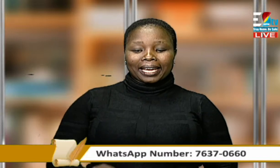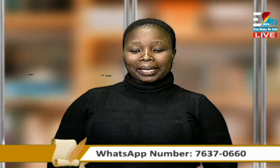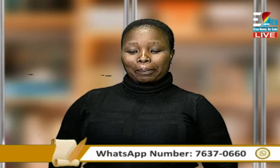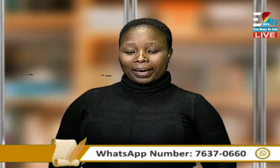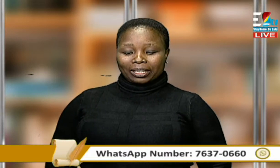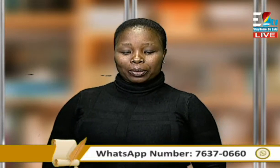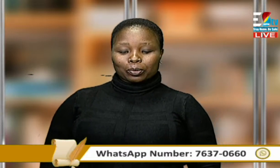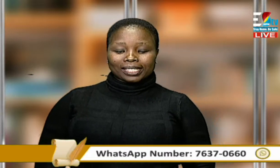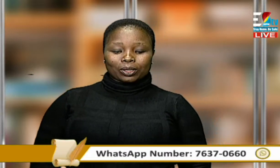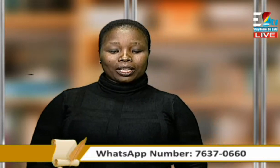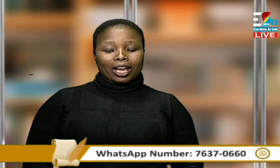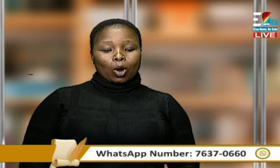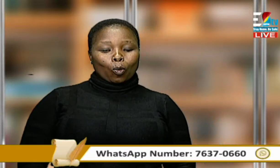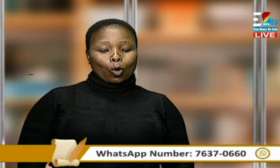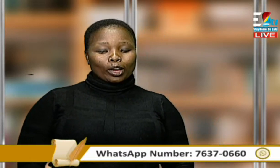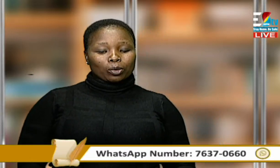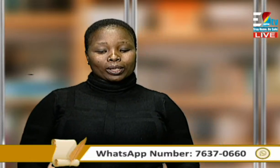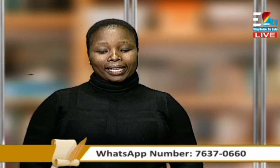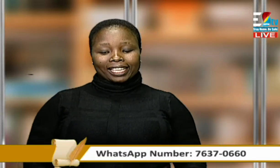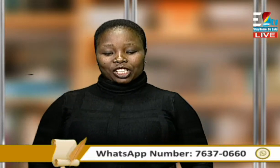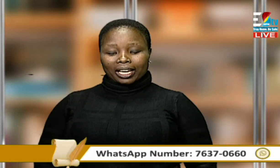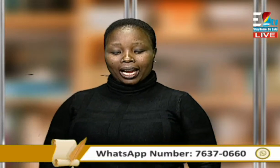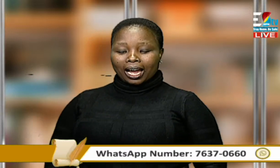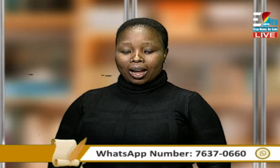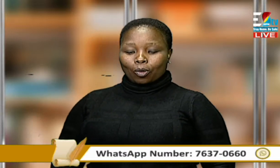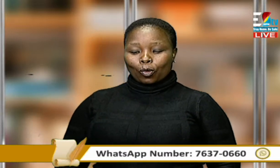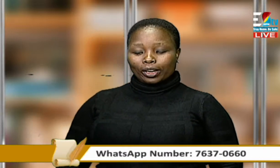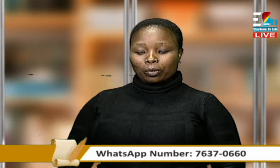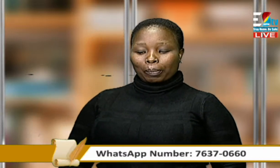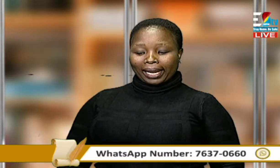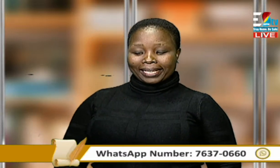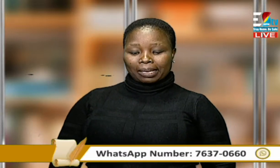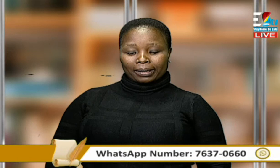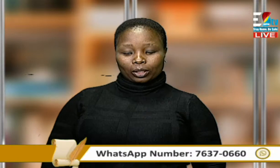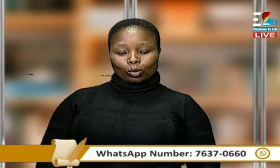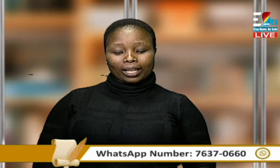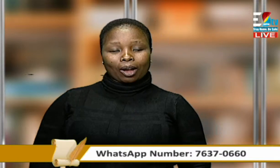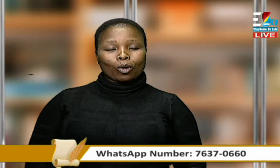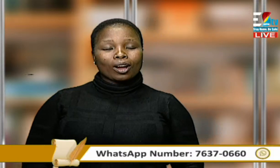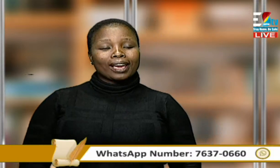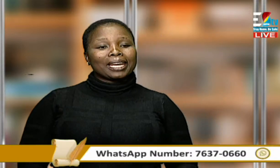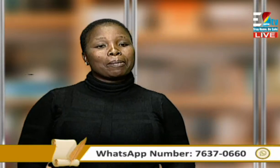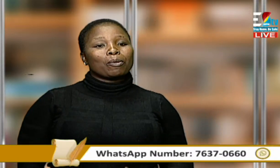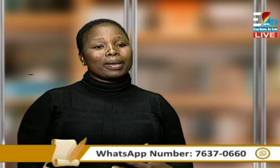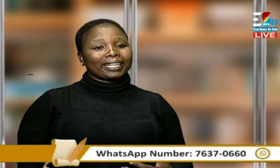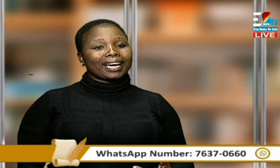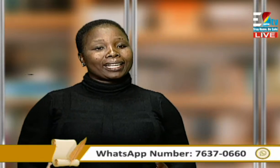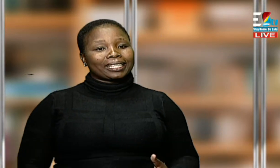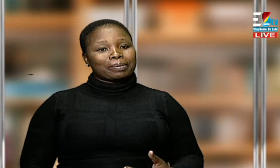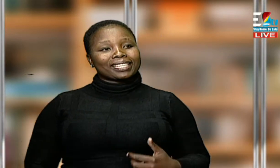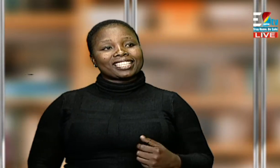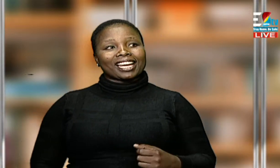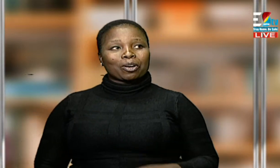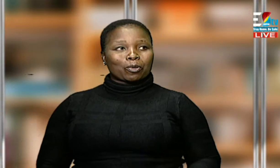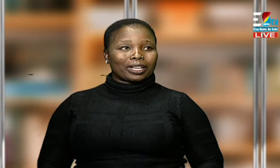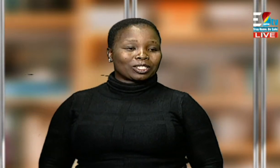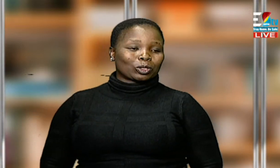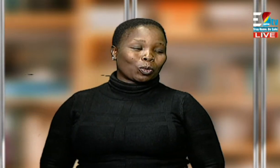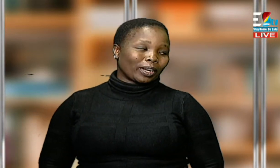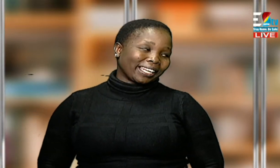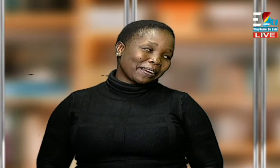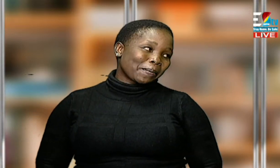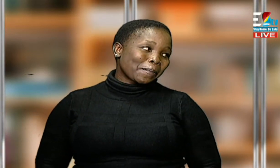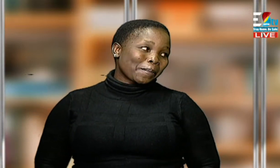mfundzi ngibhekile ukuthi ukhone kucecesheka ukhone kubhala indzaba licocako lebumbeke kahle bese ishaya